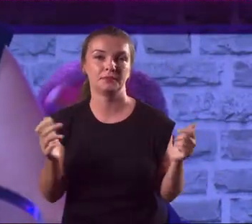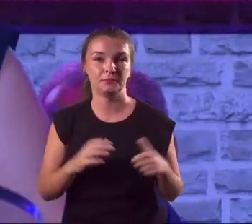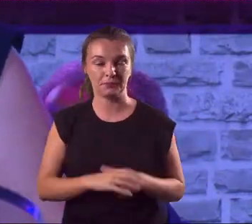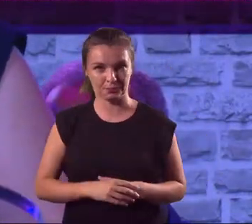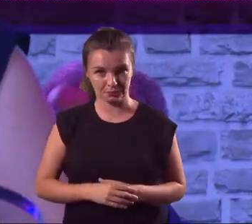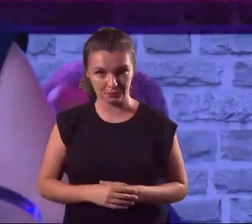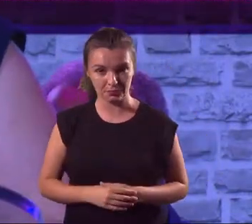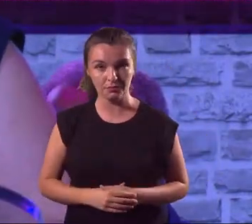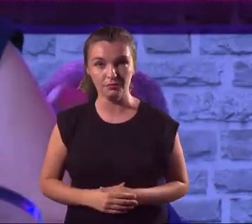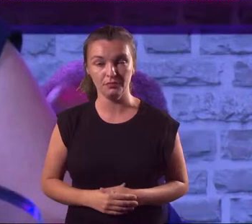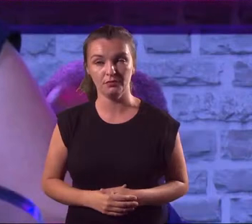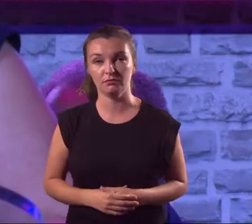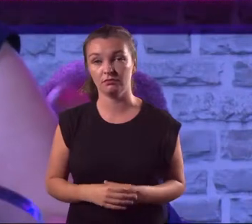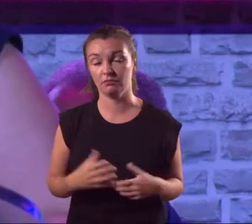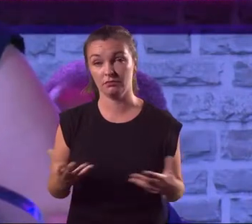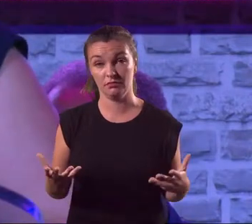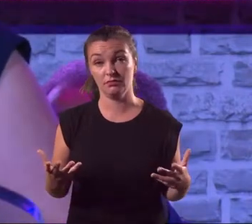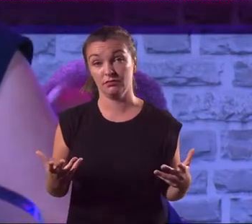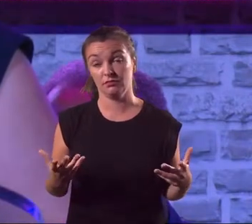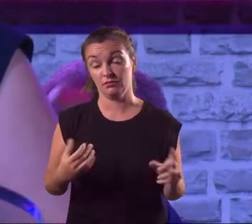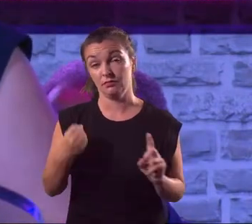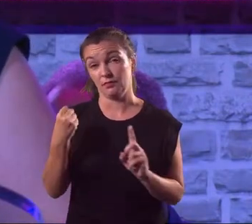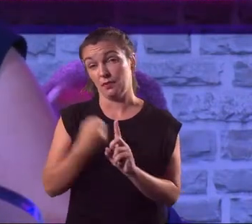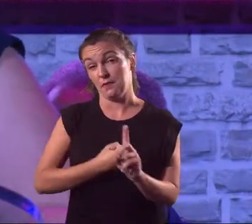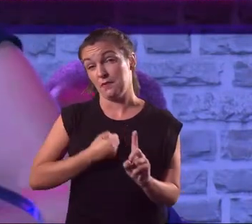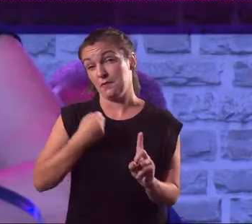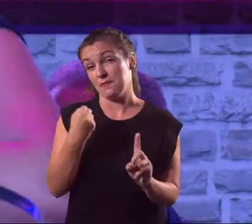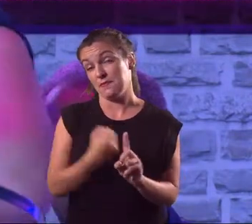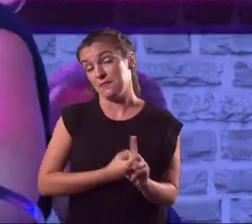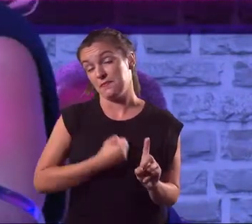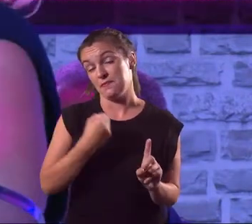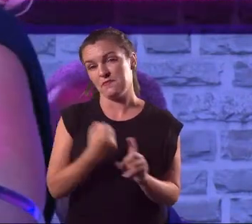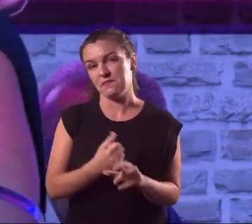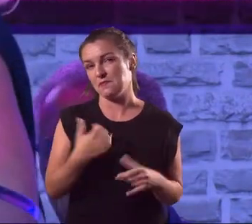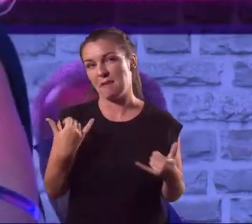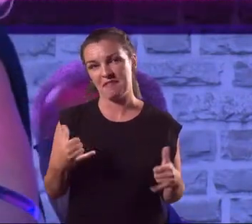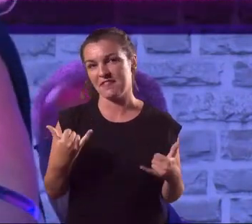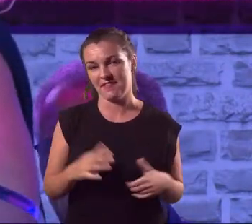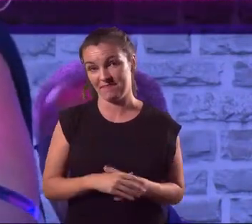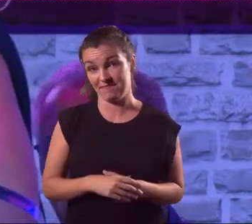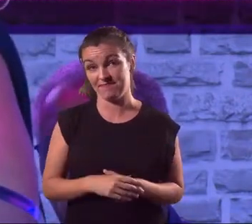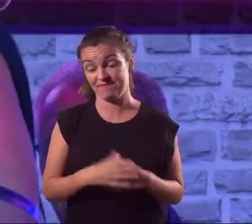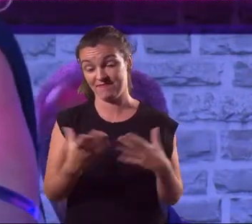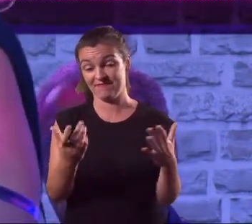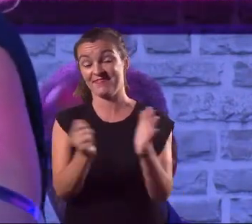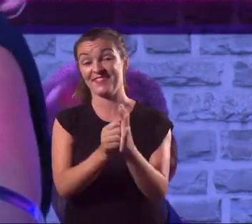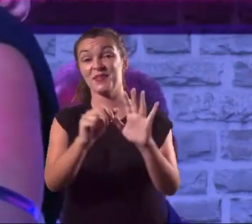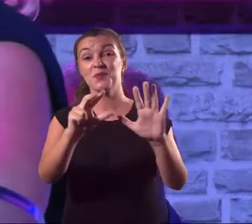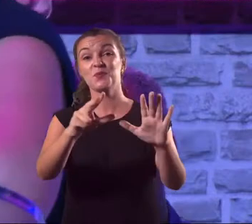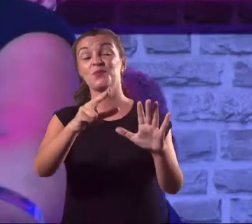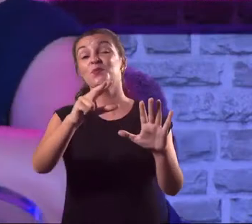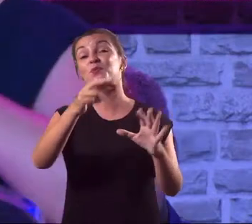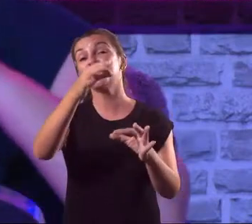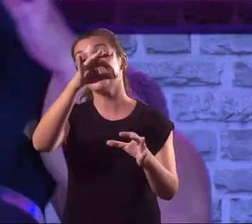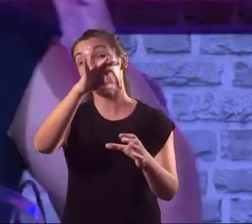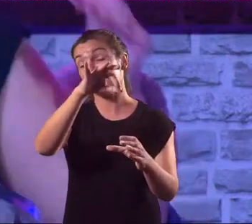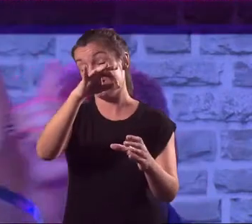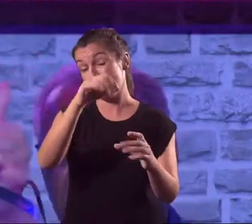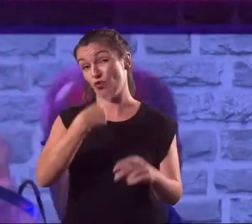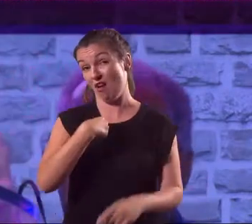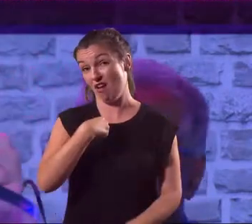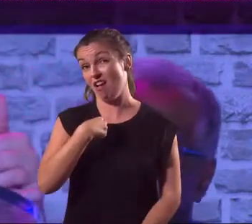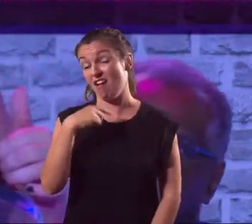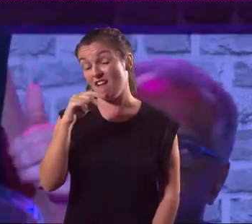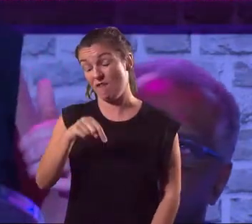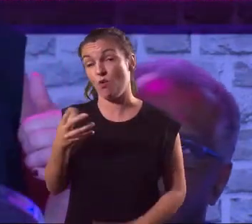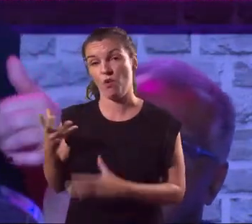nous continuons un combat long. Et l'enjeu pour nous, ce 8 juin, est que le peuple